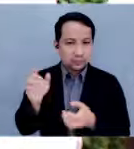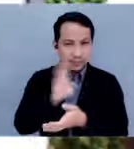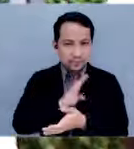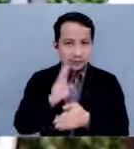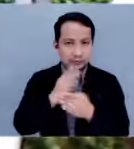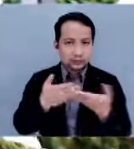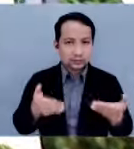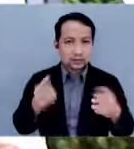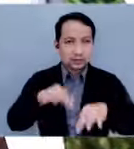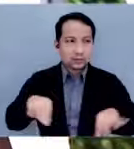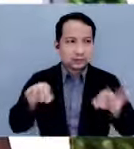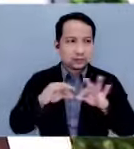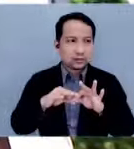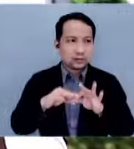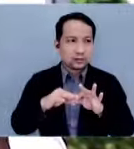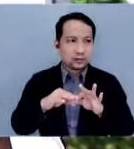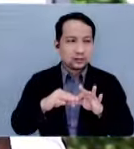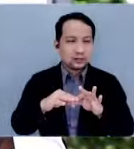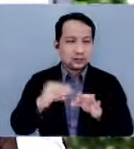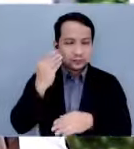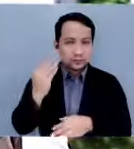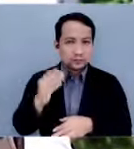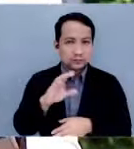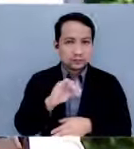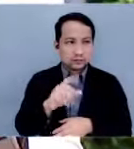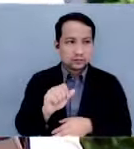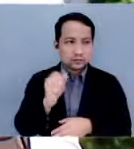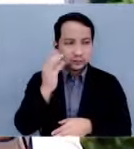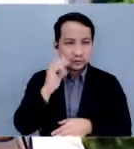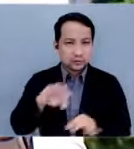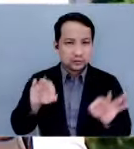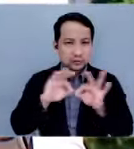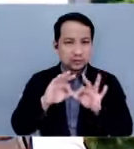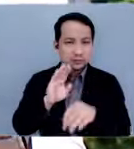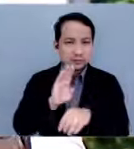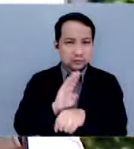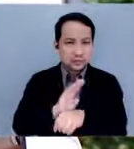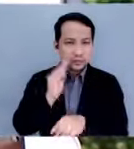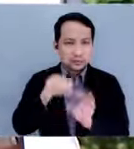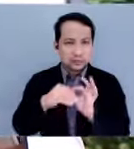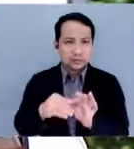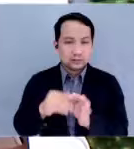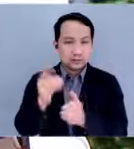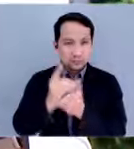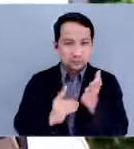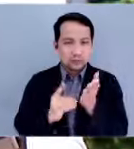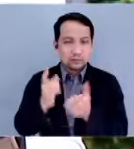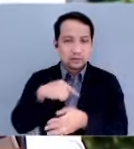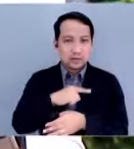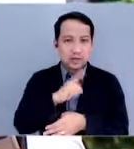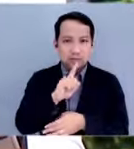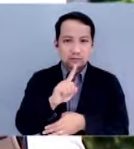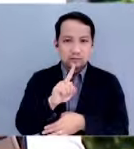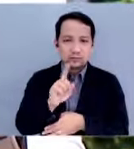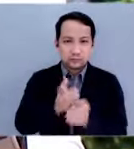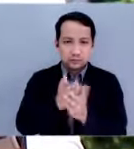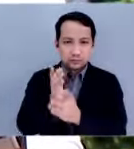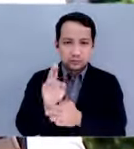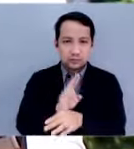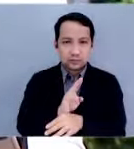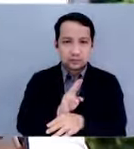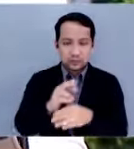ayan. Sakto. Sakto yan, Mami Chiki. Kasi meron tayong na-discover na negosyo na pang-disenyo sa bahay yung mga ginagawa nila using cotton cord